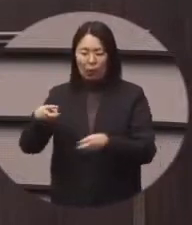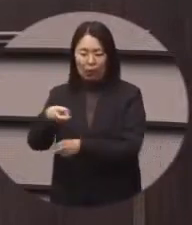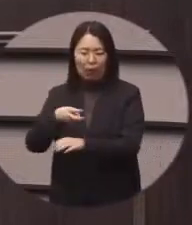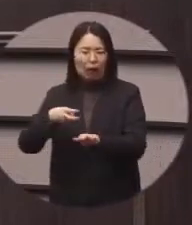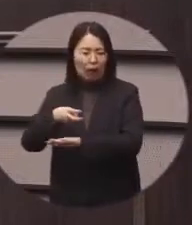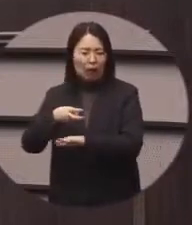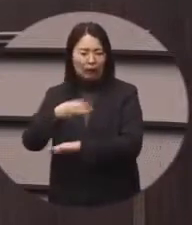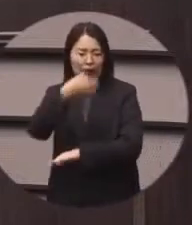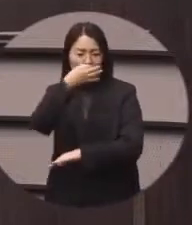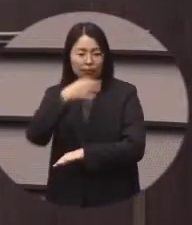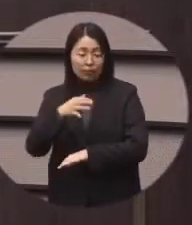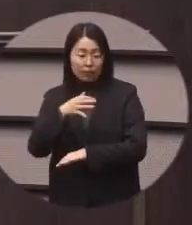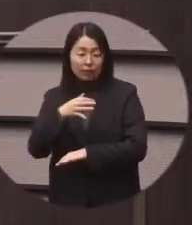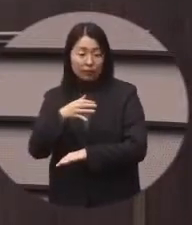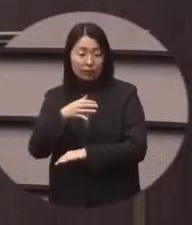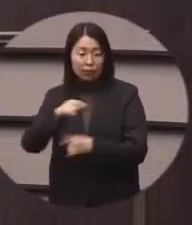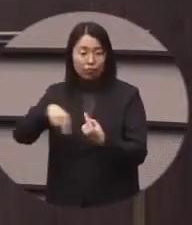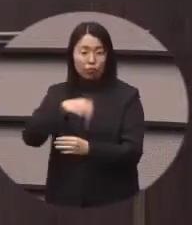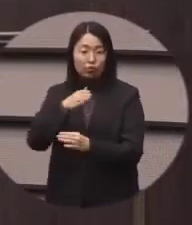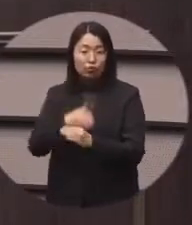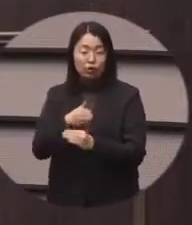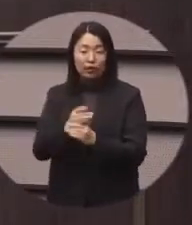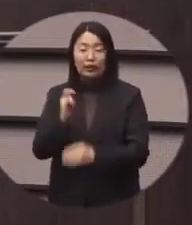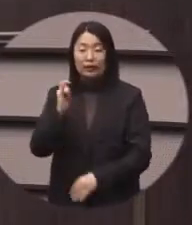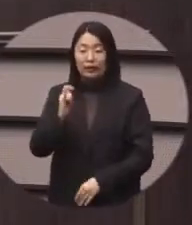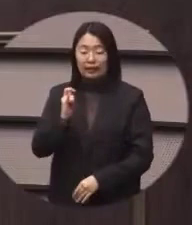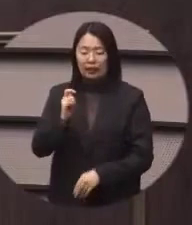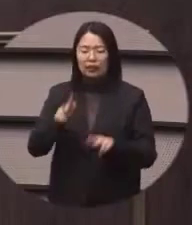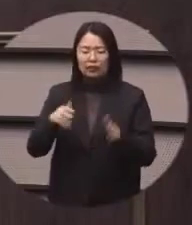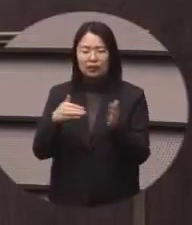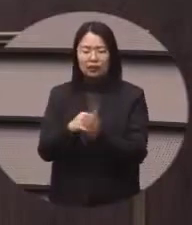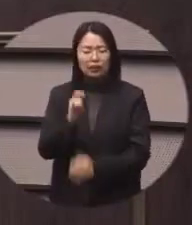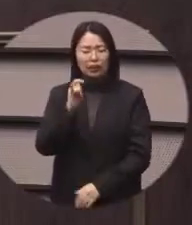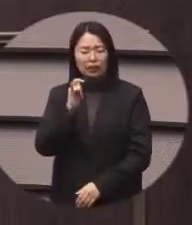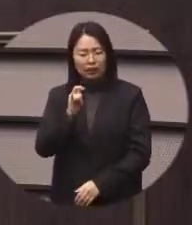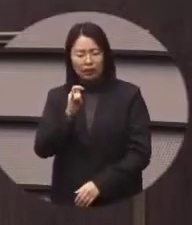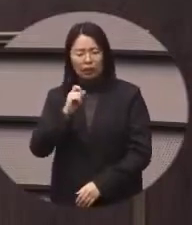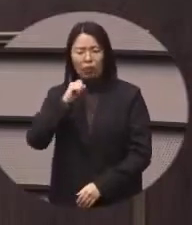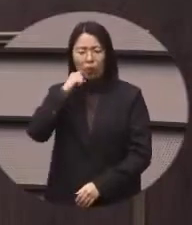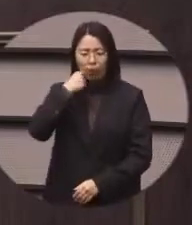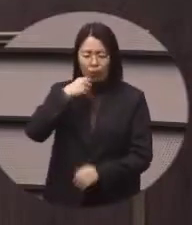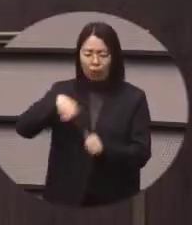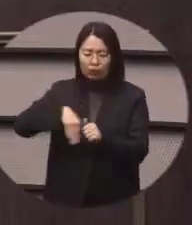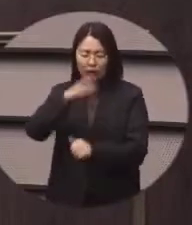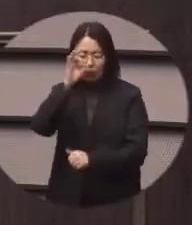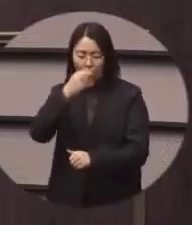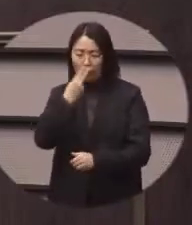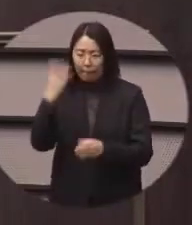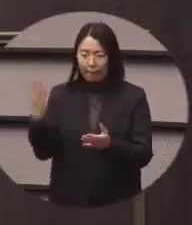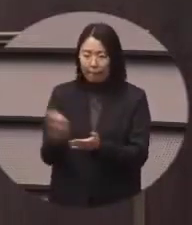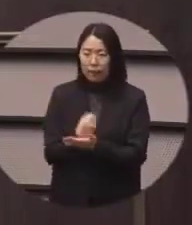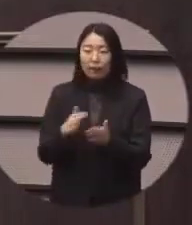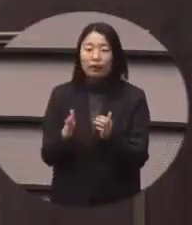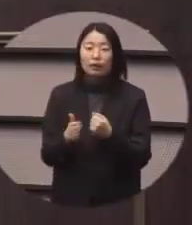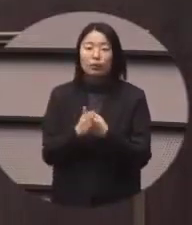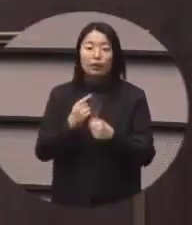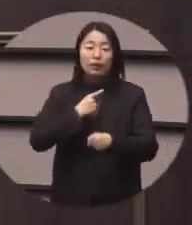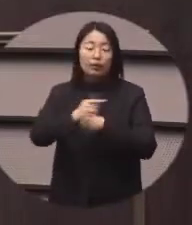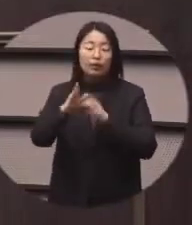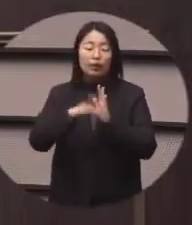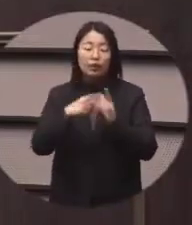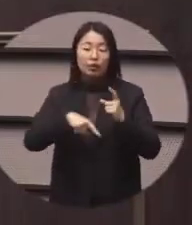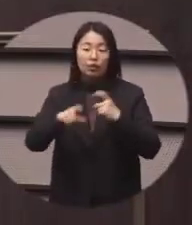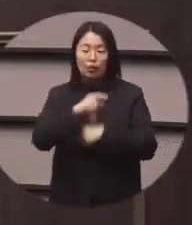운영 중이던 천원 택시는 그동안 운영상 문제점과 미비점을 보완하여 이음 택시로 개편해 보다